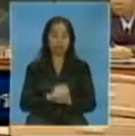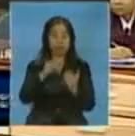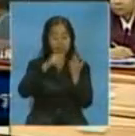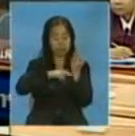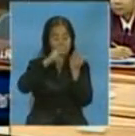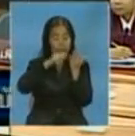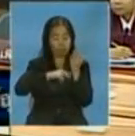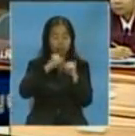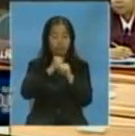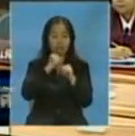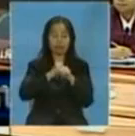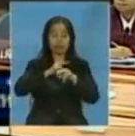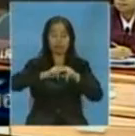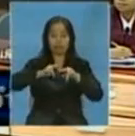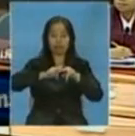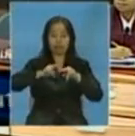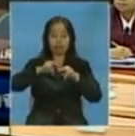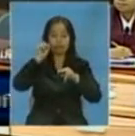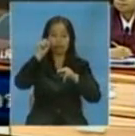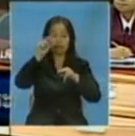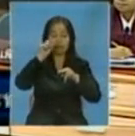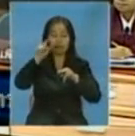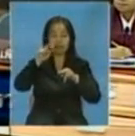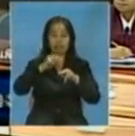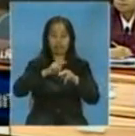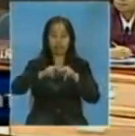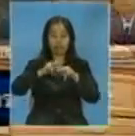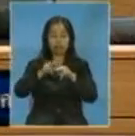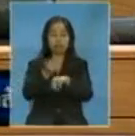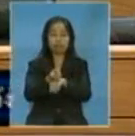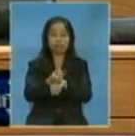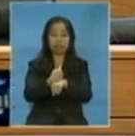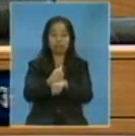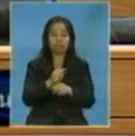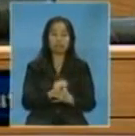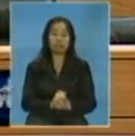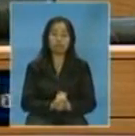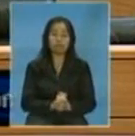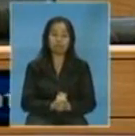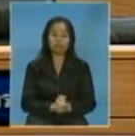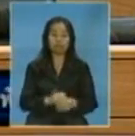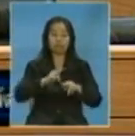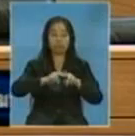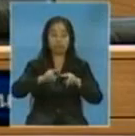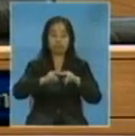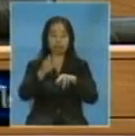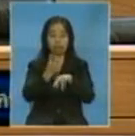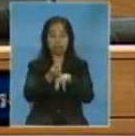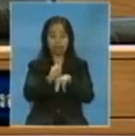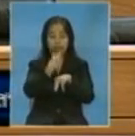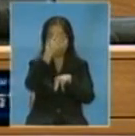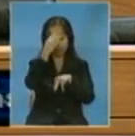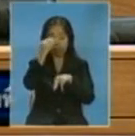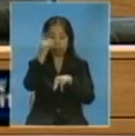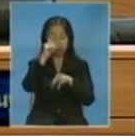ที่ท่านจะทำรถไฟความเร็วสูงจะได้ต่อเนื่องกับที่ท่านรัฐมนตรีชี้แจงครับ ท่านทำความรถไฟความเร็วสูงจากกรุงเท